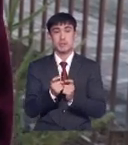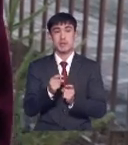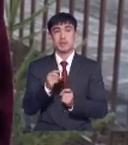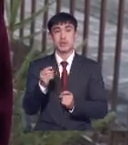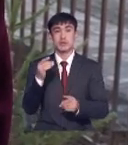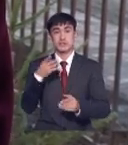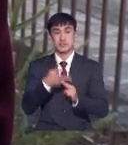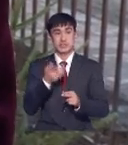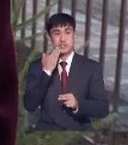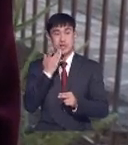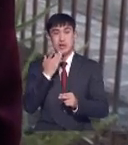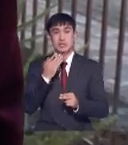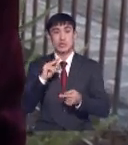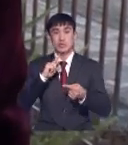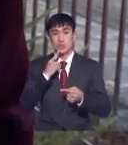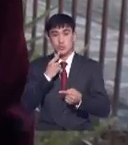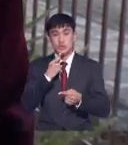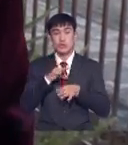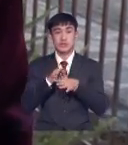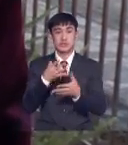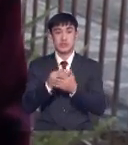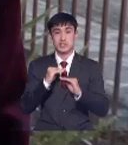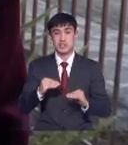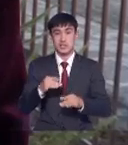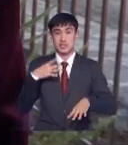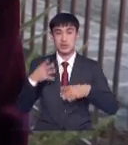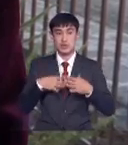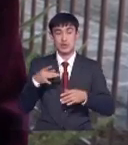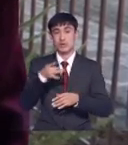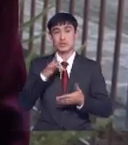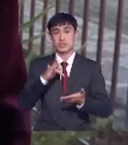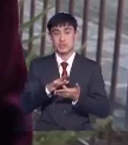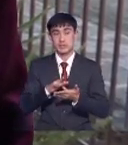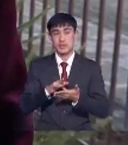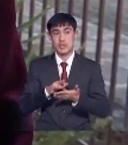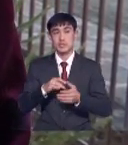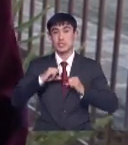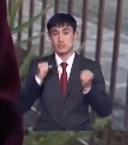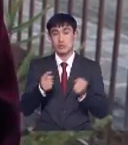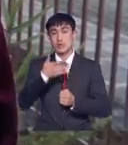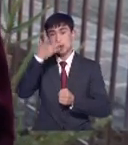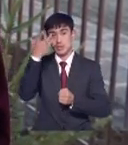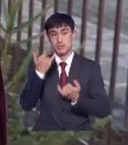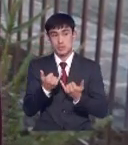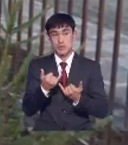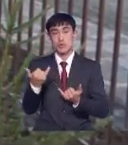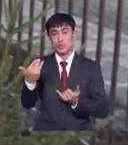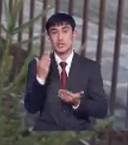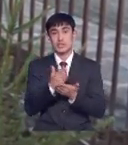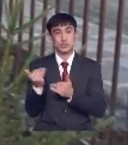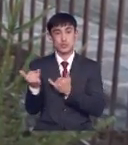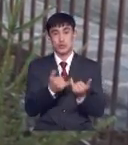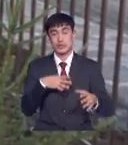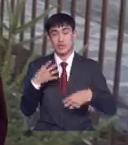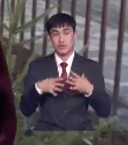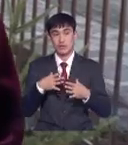который все это время, несмотря на трудности, возил своих подопечных на тренировки в районный центр и зимой, и летом. Теперь же у них есть все условия